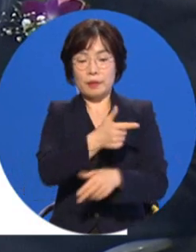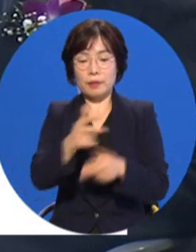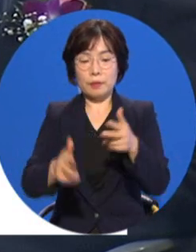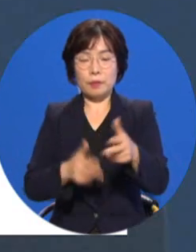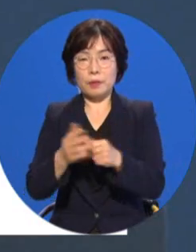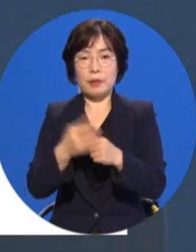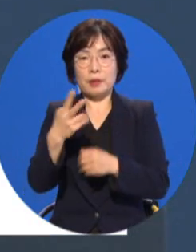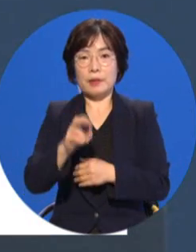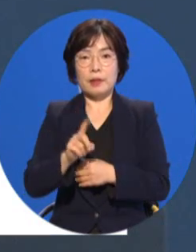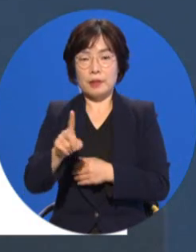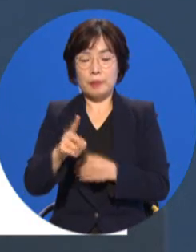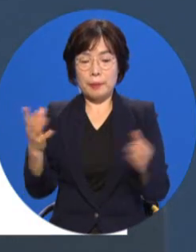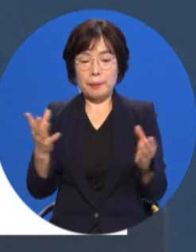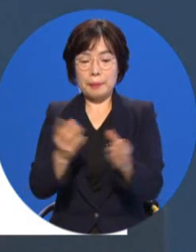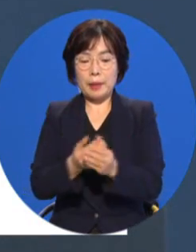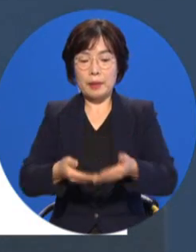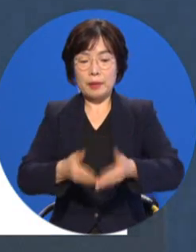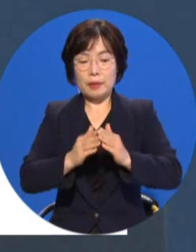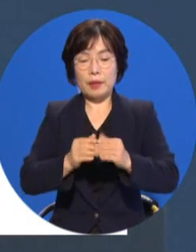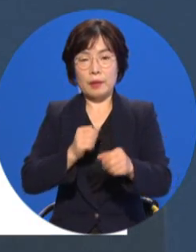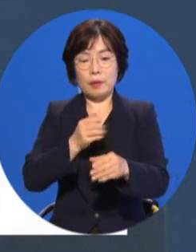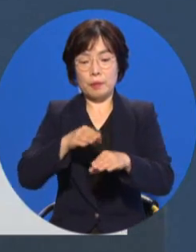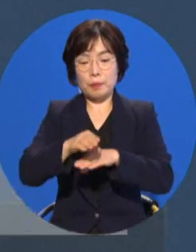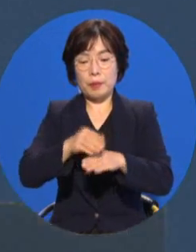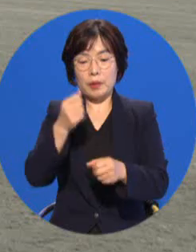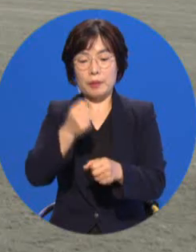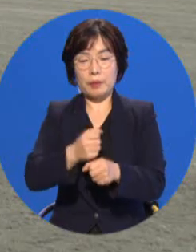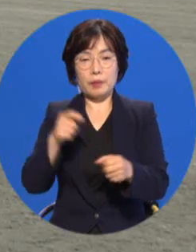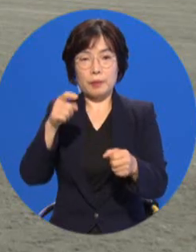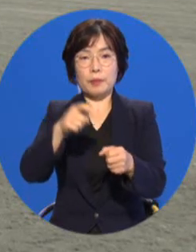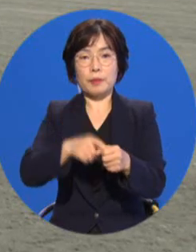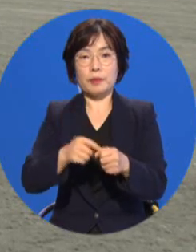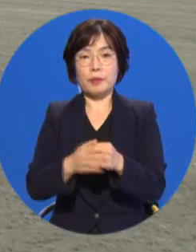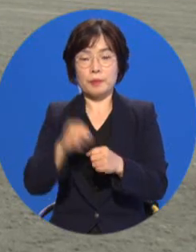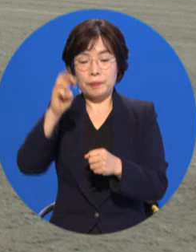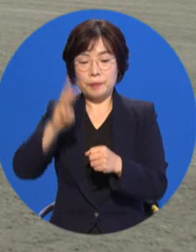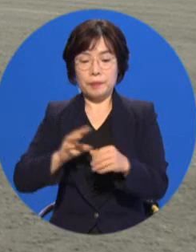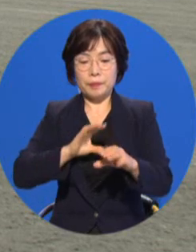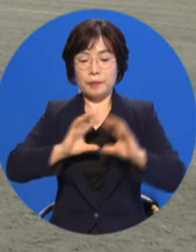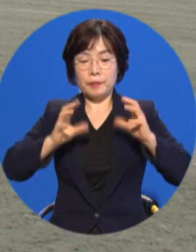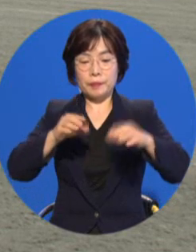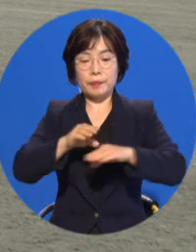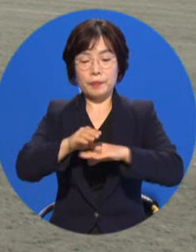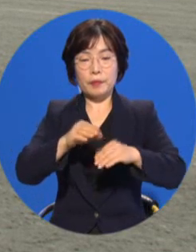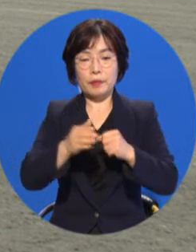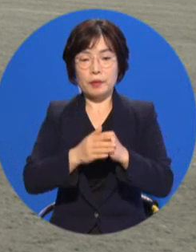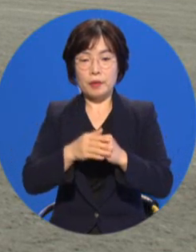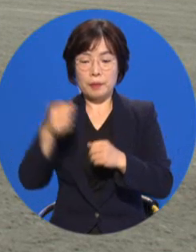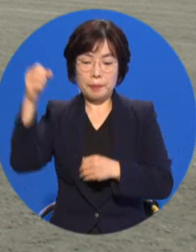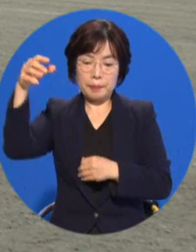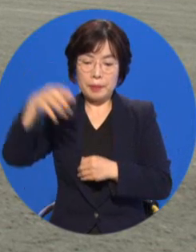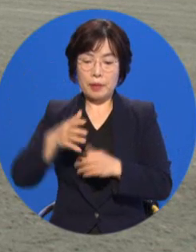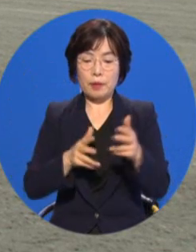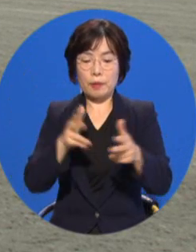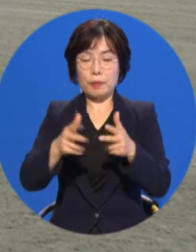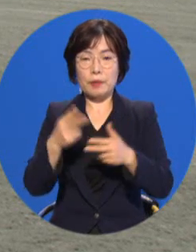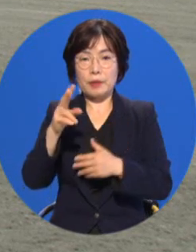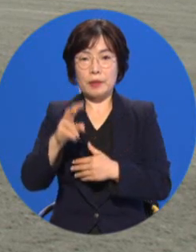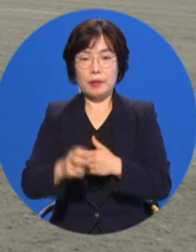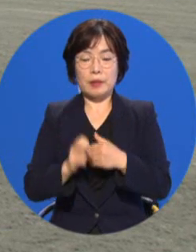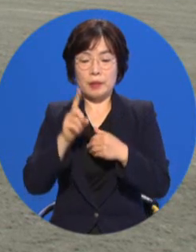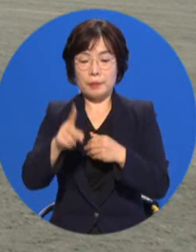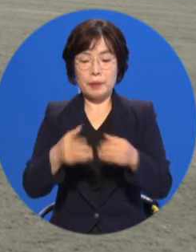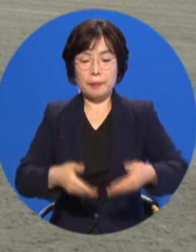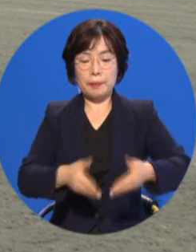오는 2021년 완성차 양산을 목표로 하고 있습니다. 광주 글로벌 모터스는 이곳 빅그린 산단에 2021년